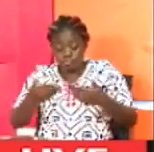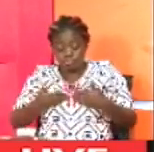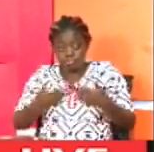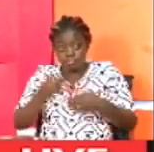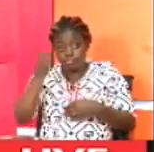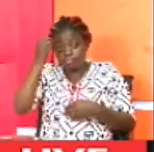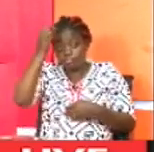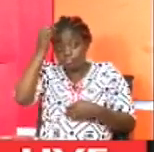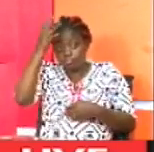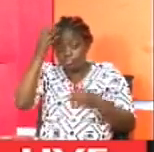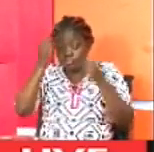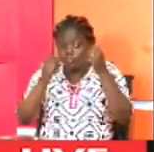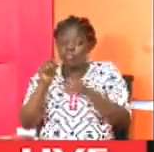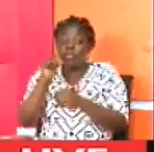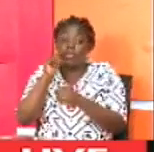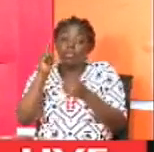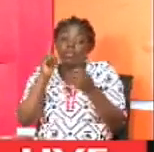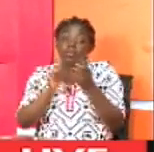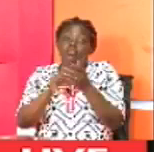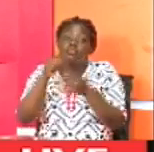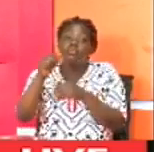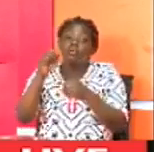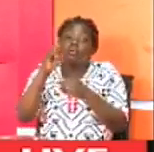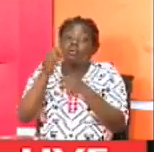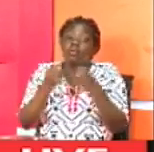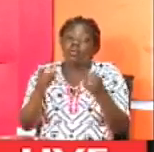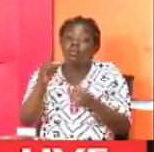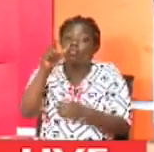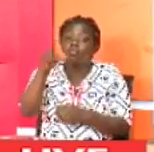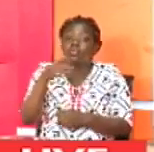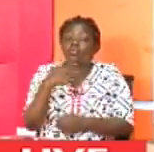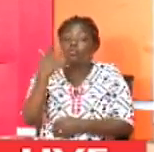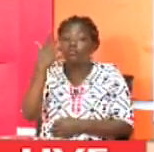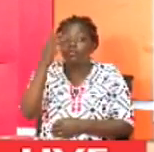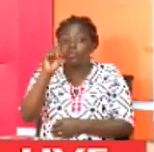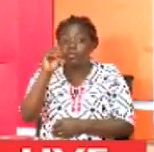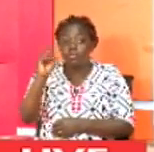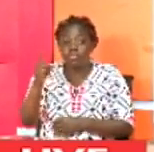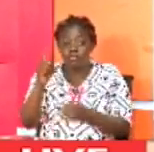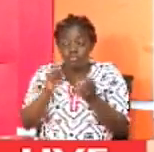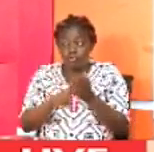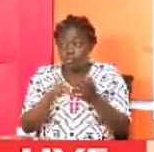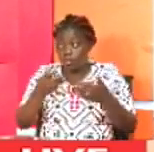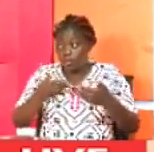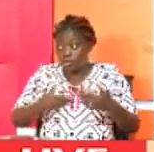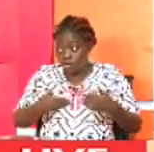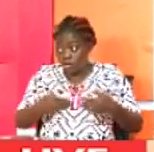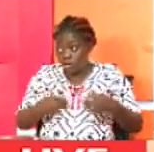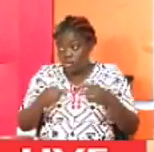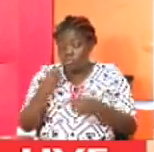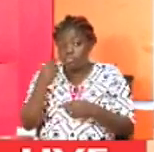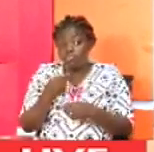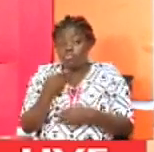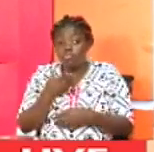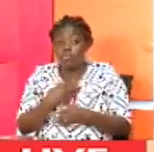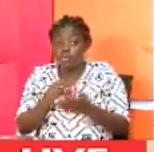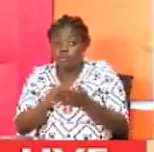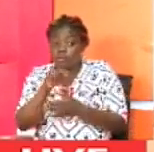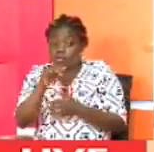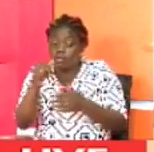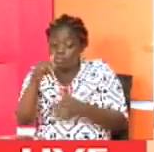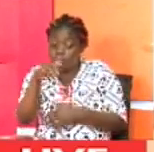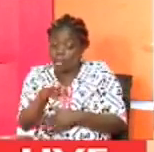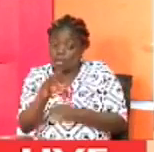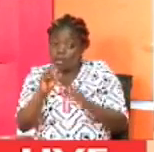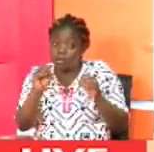biyiiye bafuna mulimu gwabwe. Omuntu yeetaaga 5,000 gyokka okufuna obwannannyini, era oyo asangibwa ng'akozesa ekintu ekitali